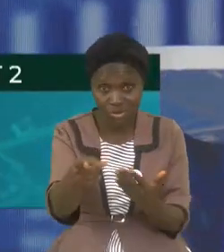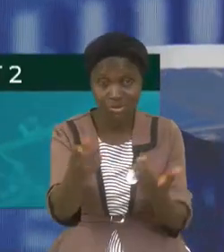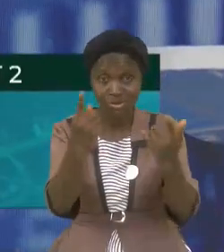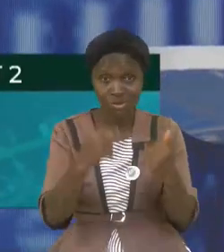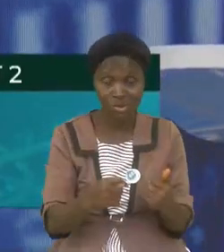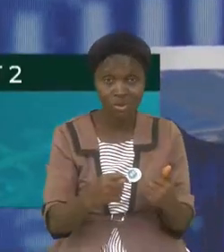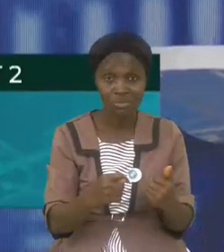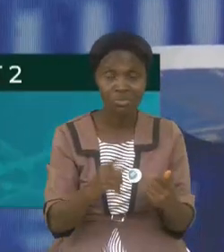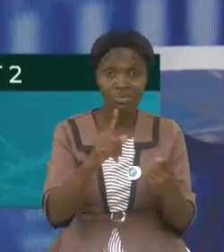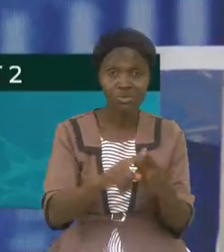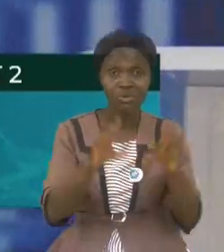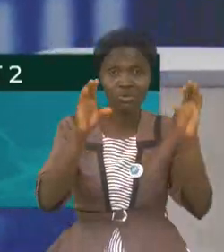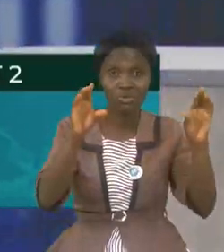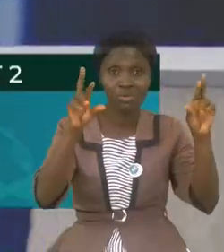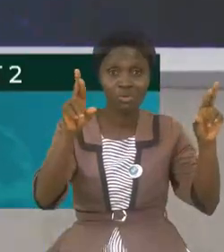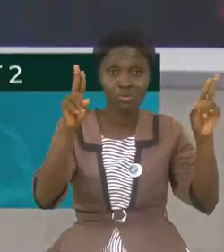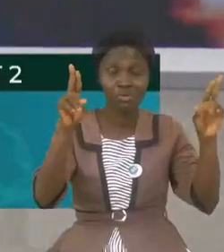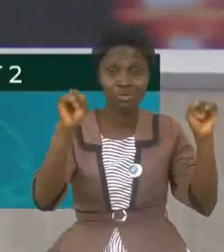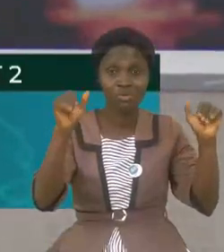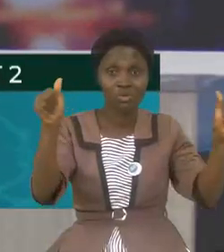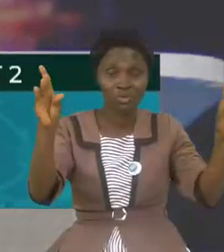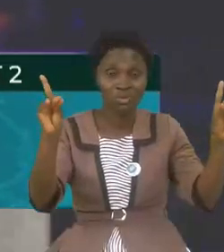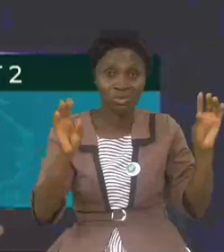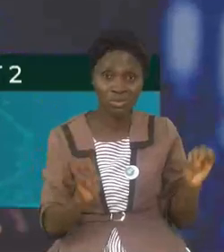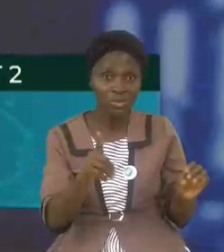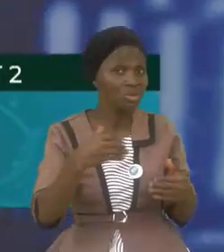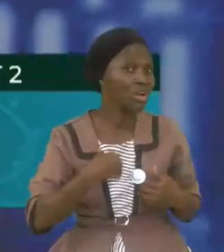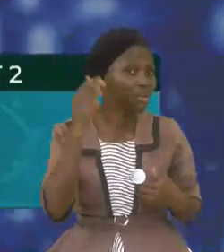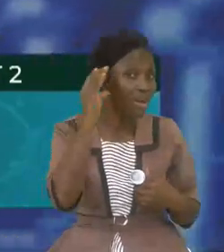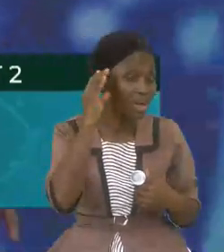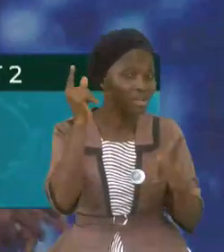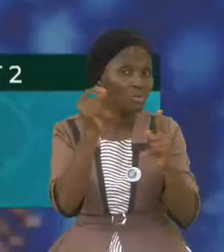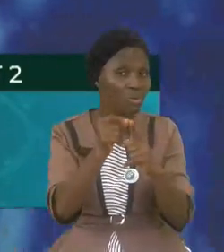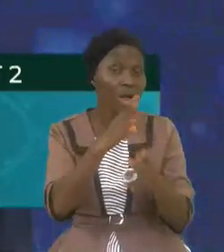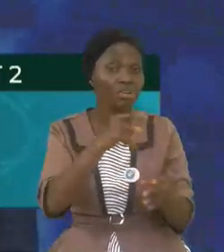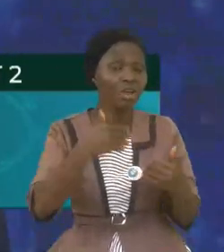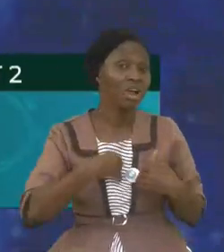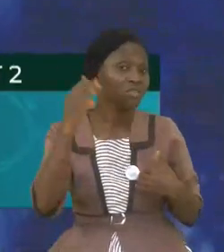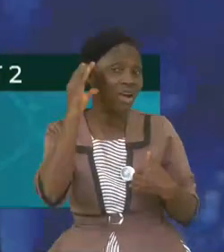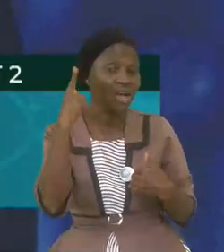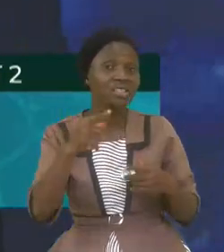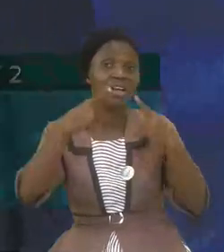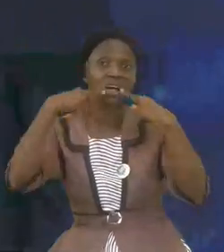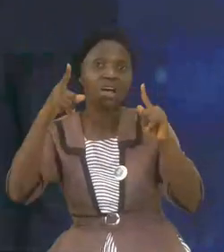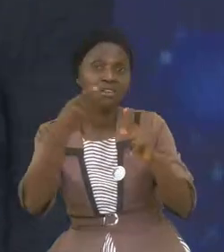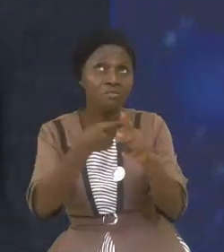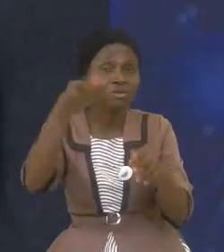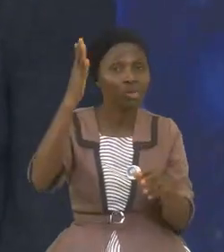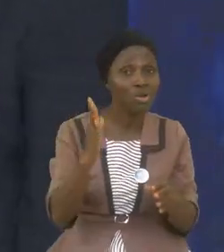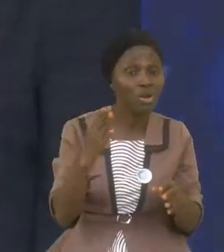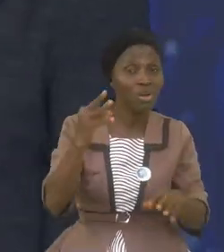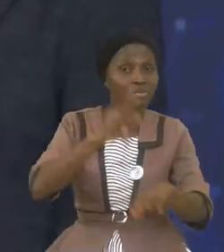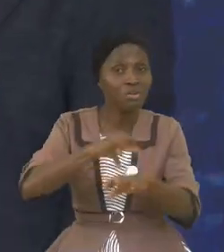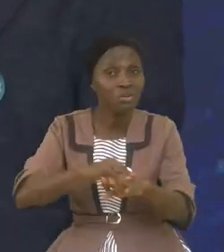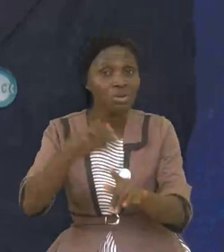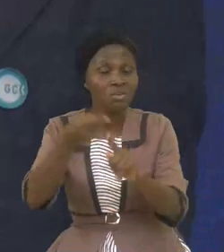l'église, on participe à des retraites, on prend part à des croisades, on a entendu la parole de